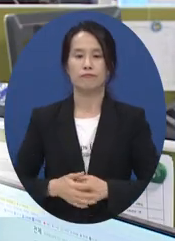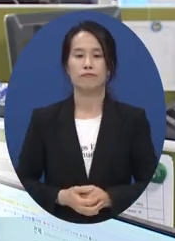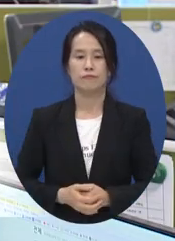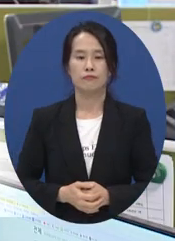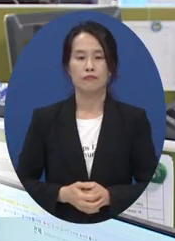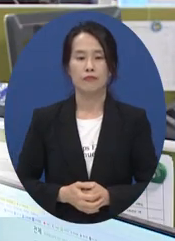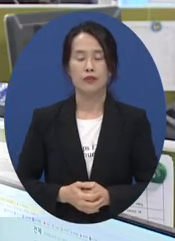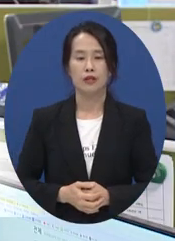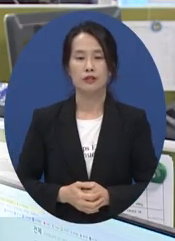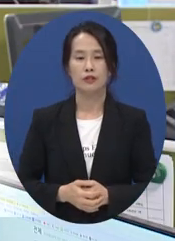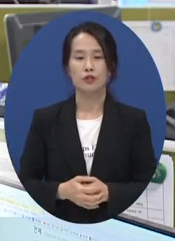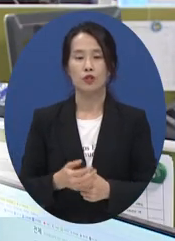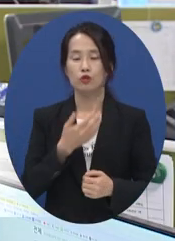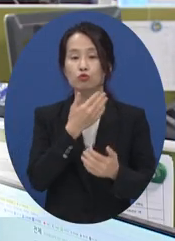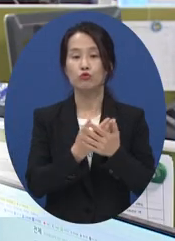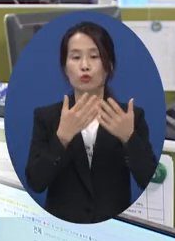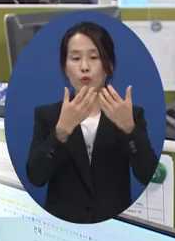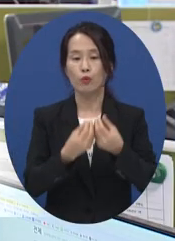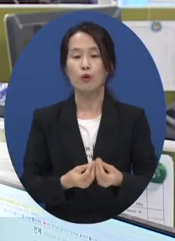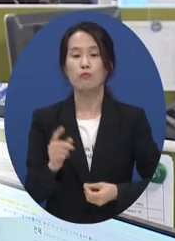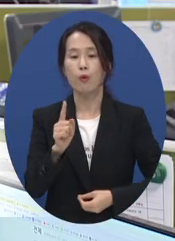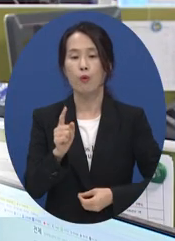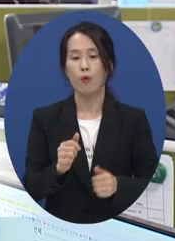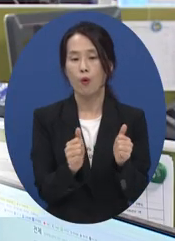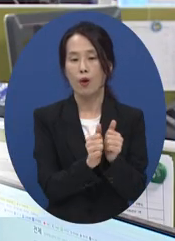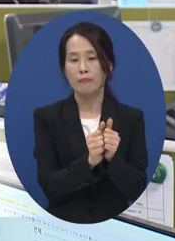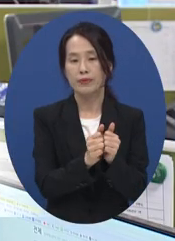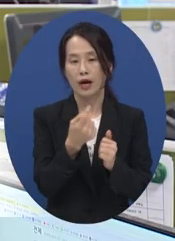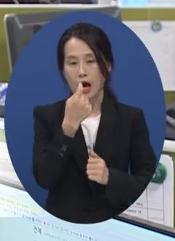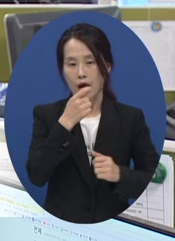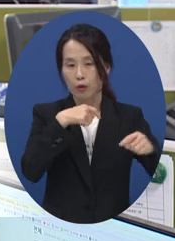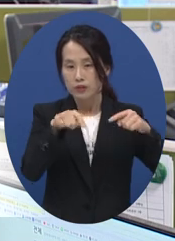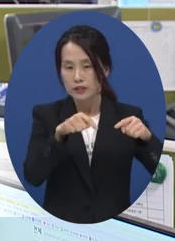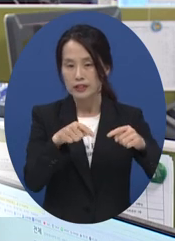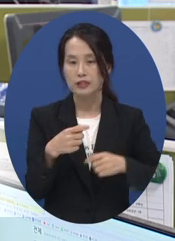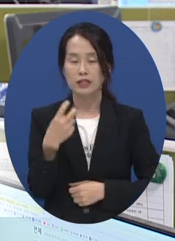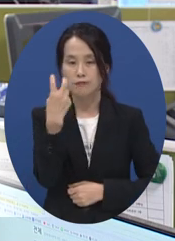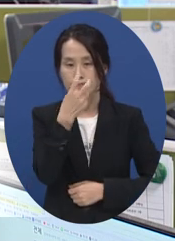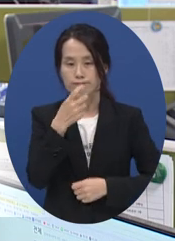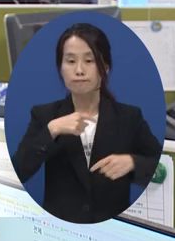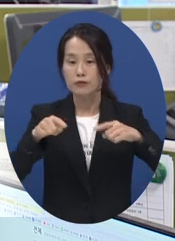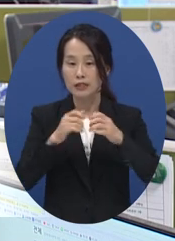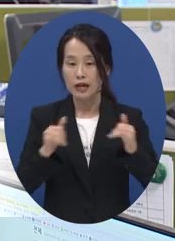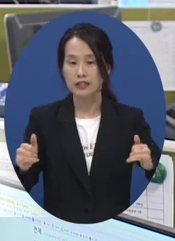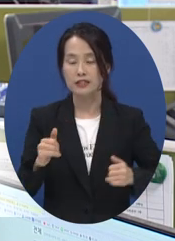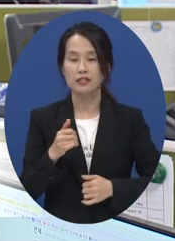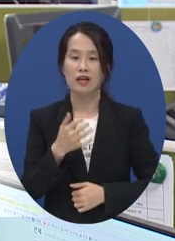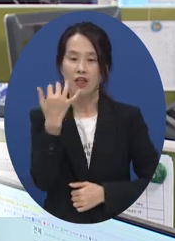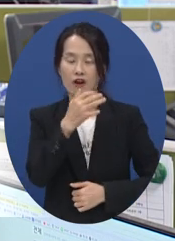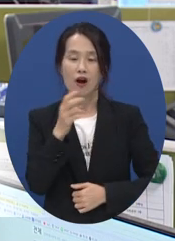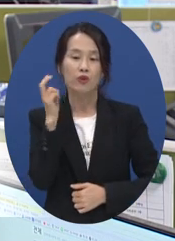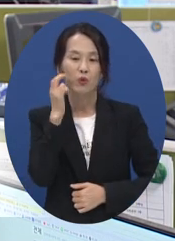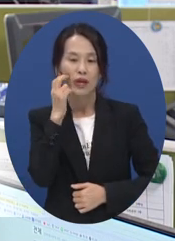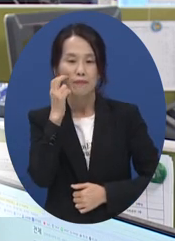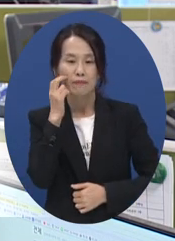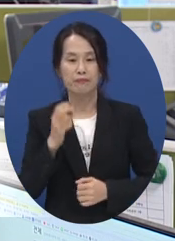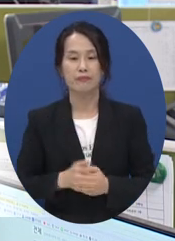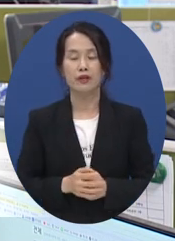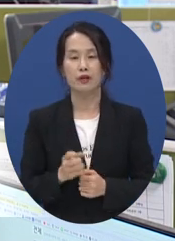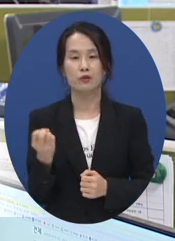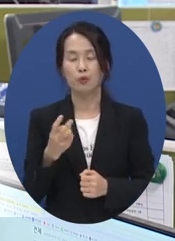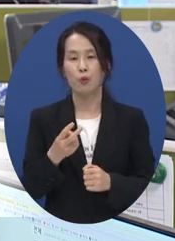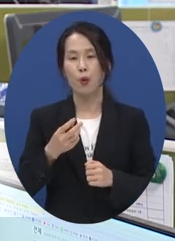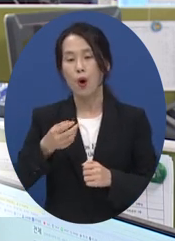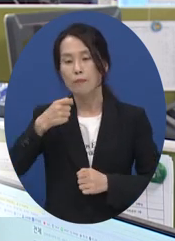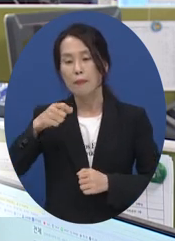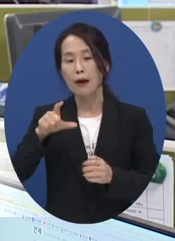이제 사례는 뭐가 있냐면은 남자 코치나 감독분들이 그 성적 농담을 한다거나 회식 자리에